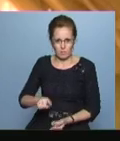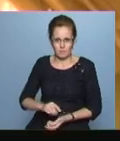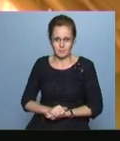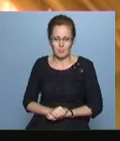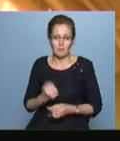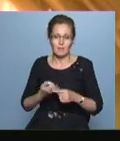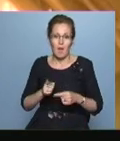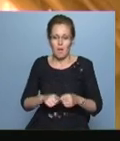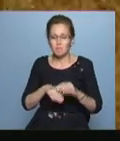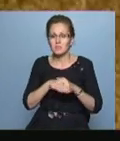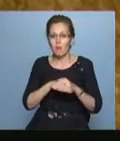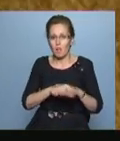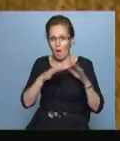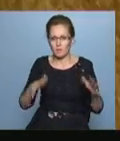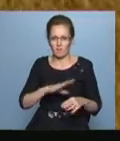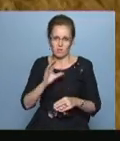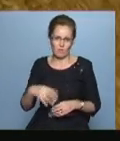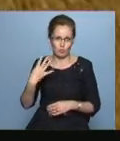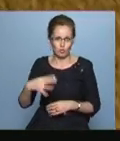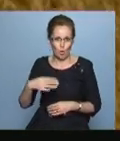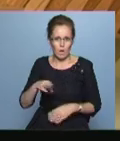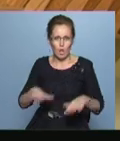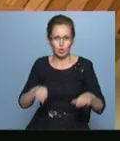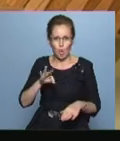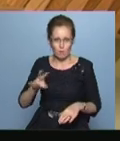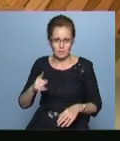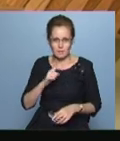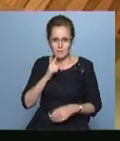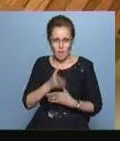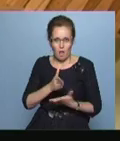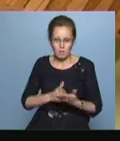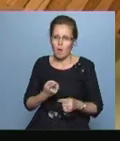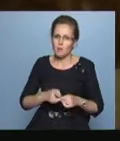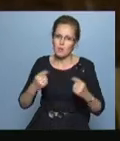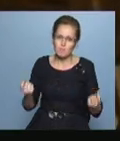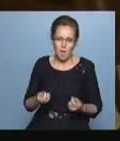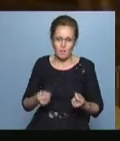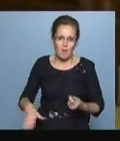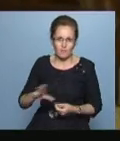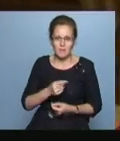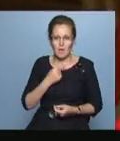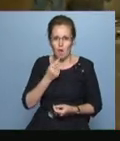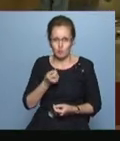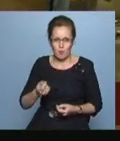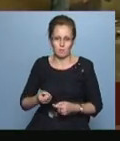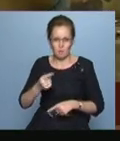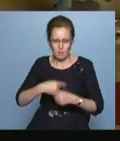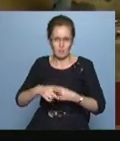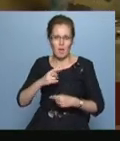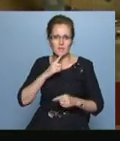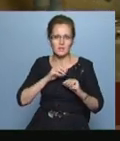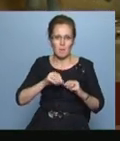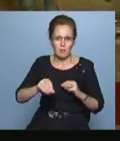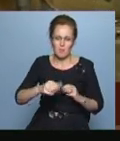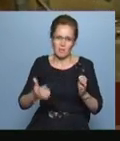На этом складе всего 40 тонн зерна. Это очень мало, говорят селяне. Весь ячмень пойдет на семена. Не хватило дождя